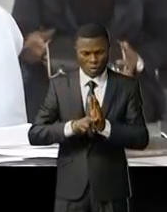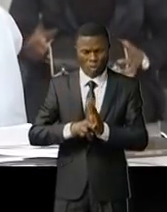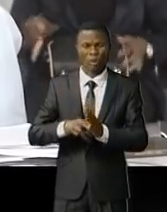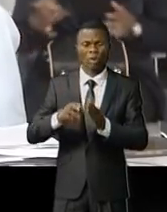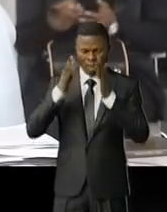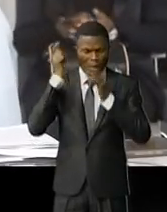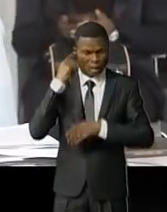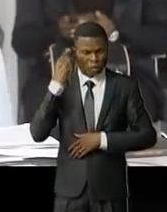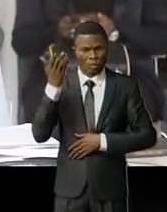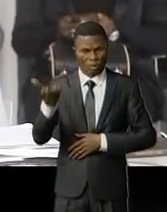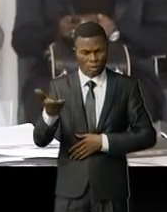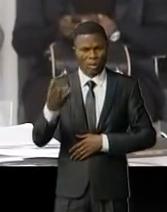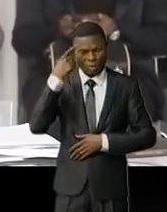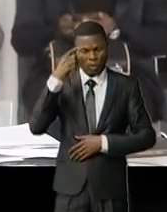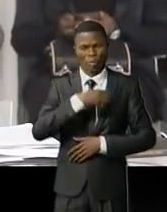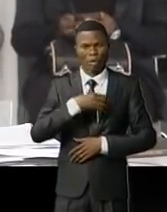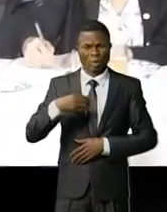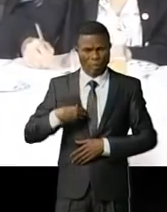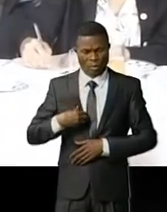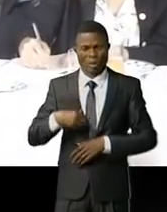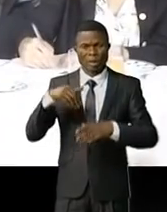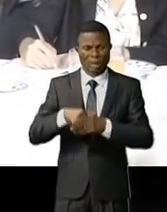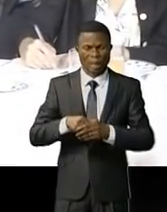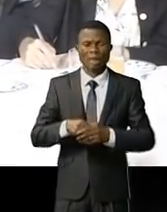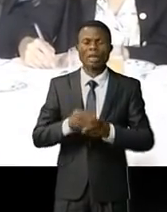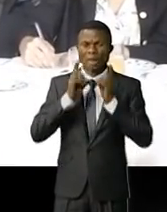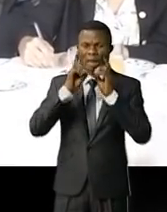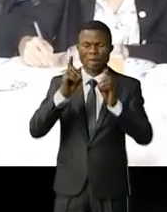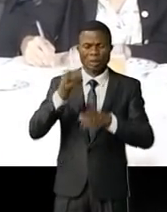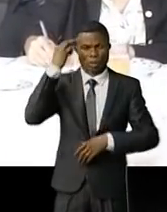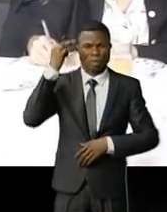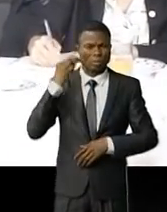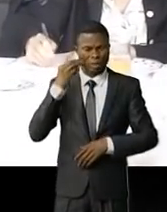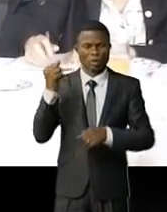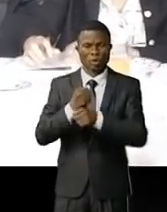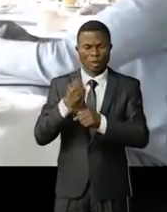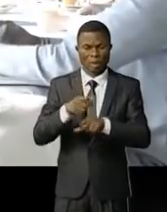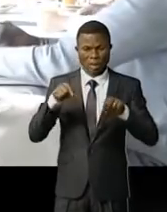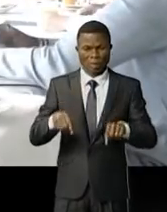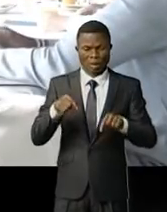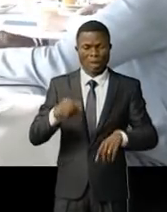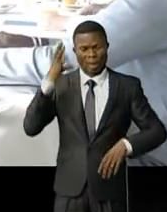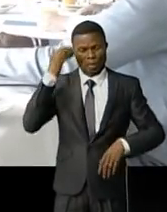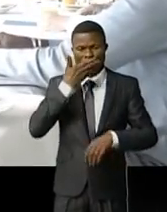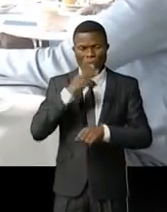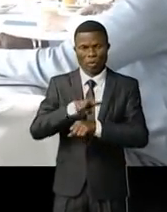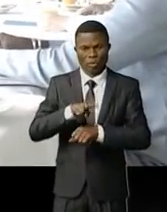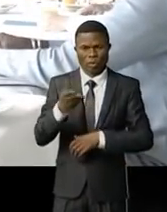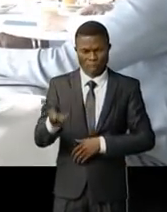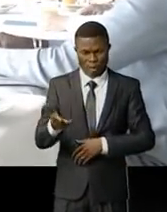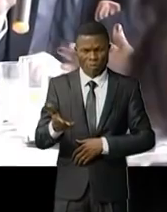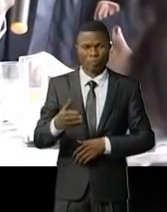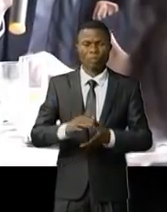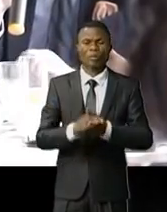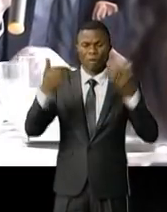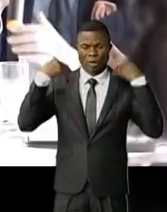ailleurs attentif aux femmes dans les interventions du ministère de l'Emploi en cette période de pandémie de Covid-19. Les